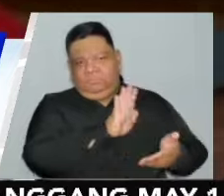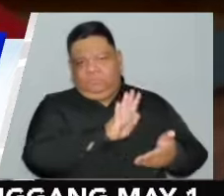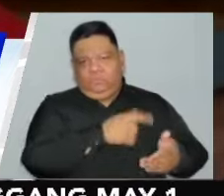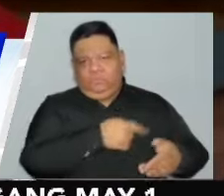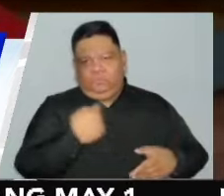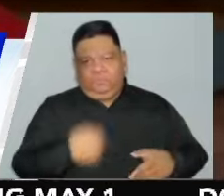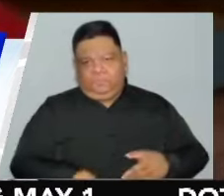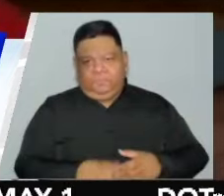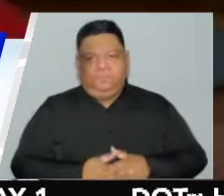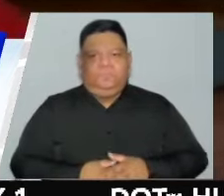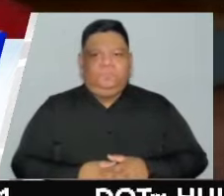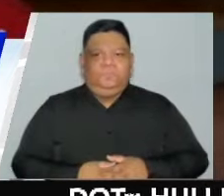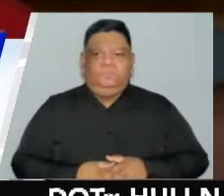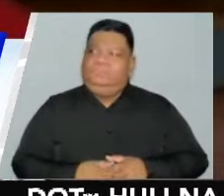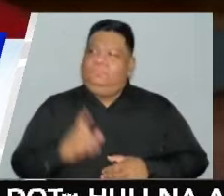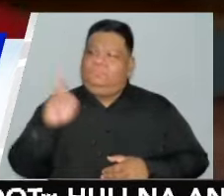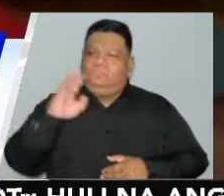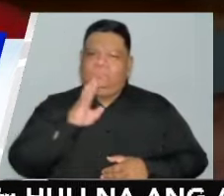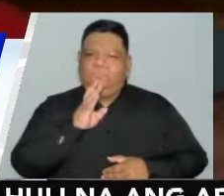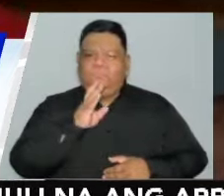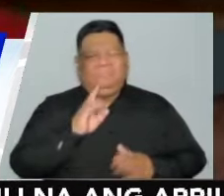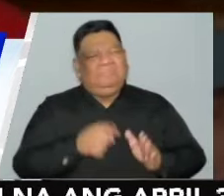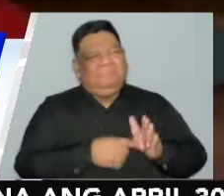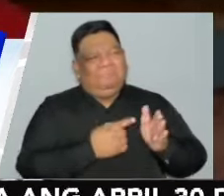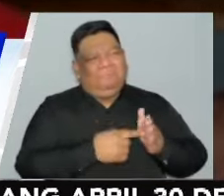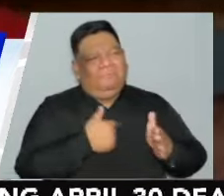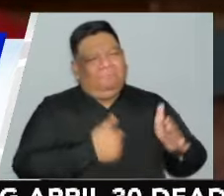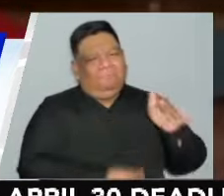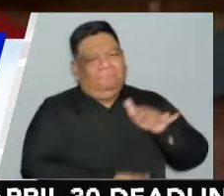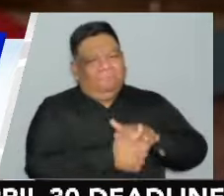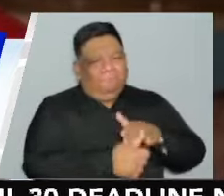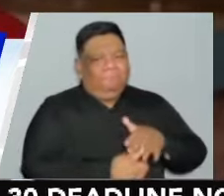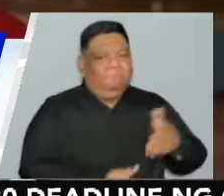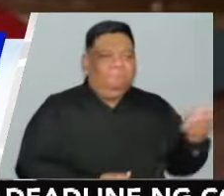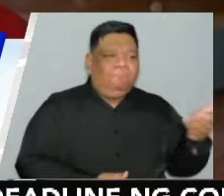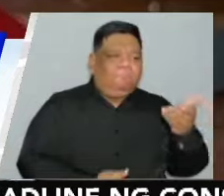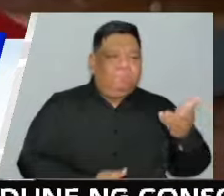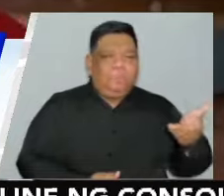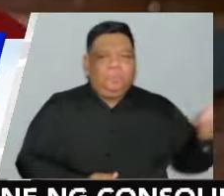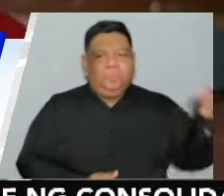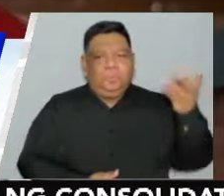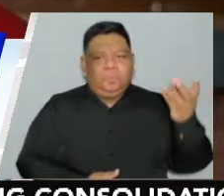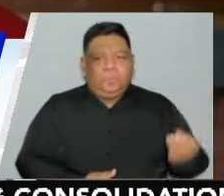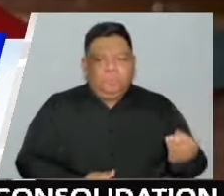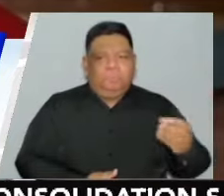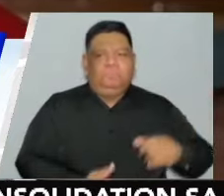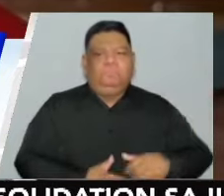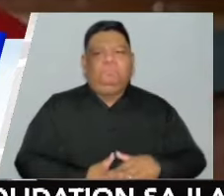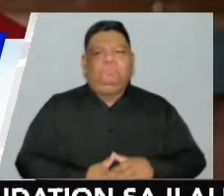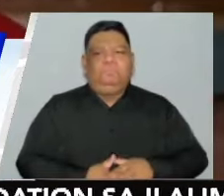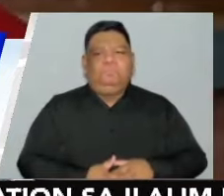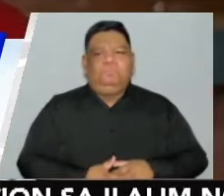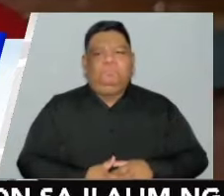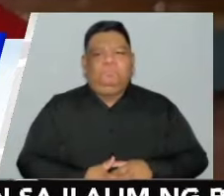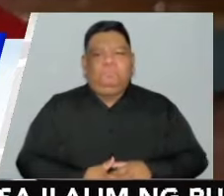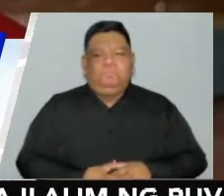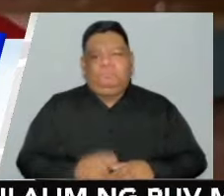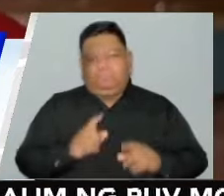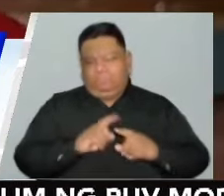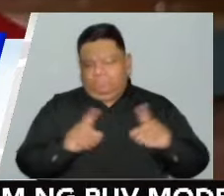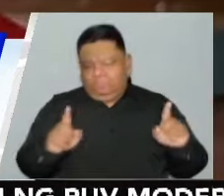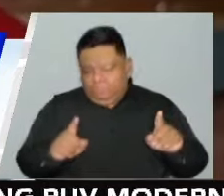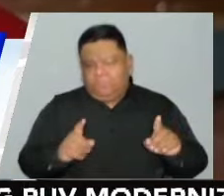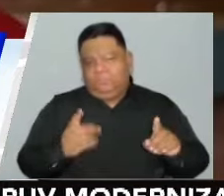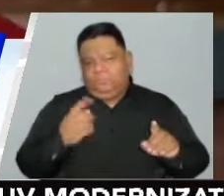Minsan-minsan pasulpot-sulpot, nandyan minsan sila, tapos minsan mawawala. So, ang importante na mamonitor natin yung kanilang mga presence at